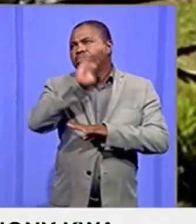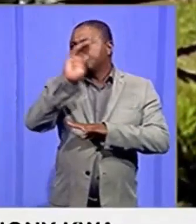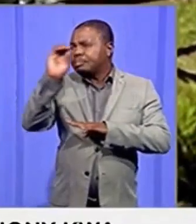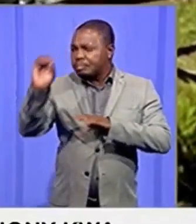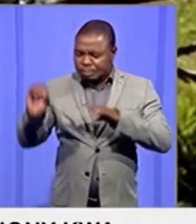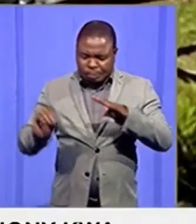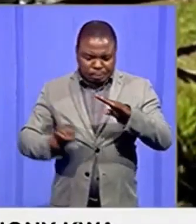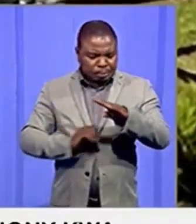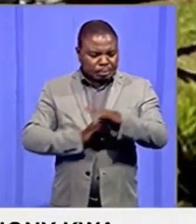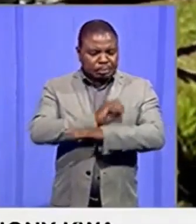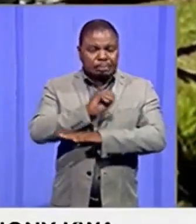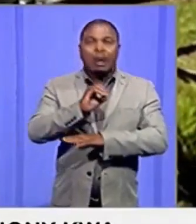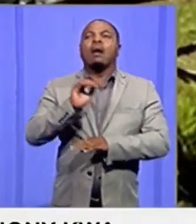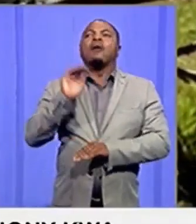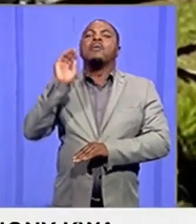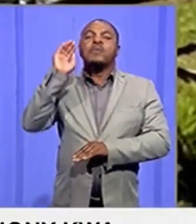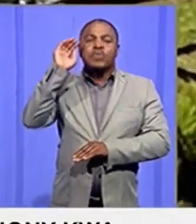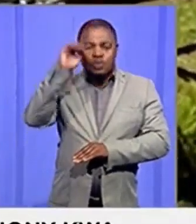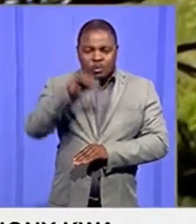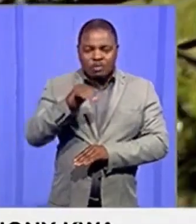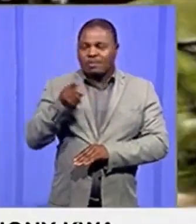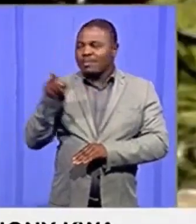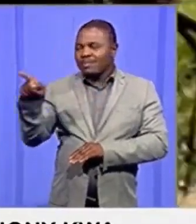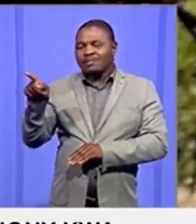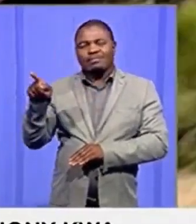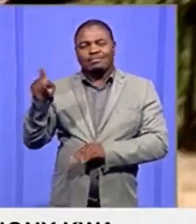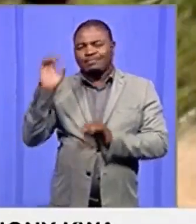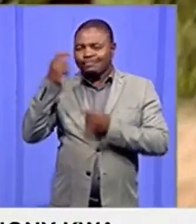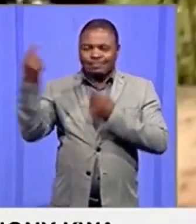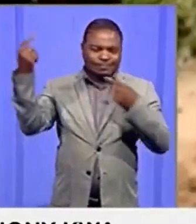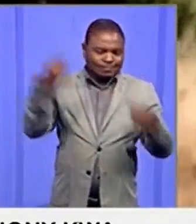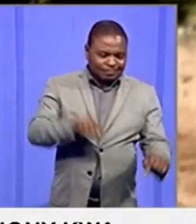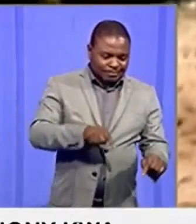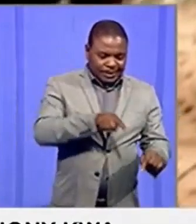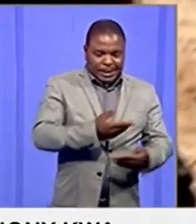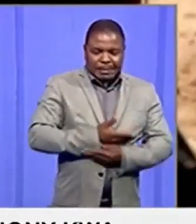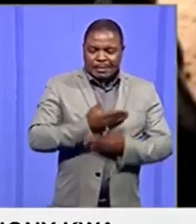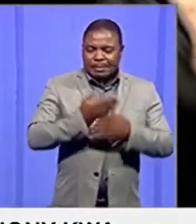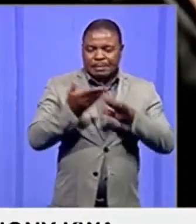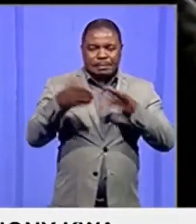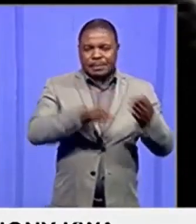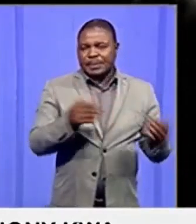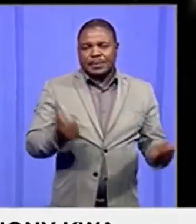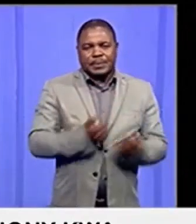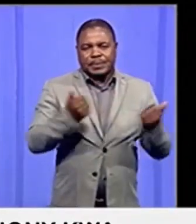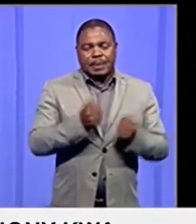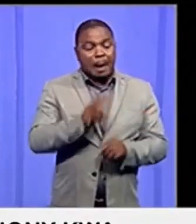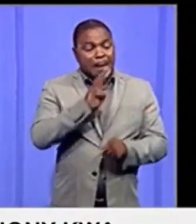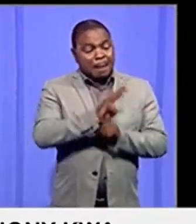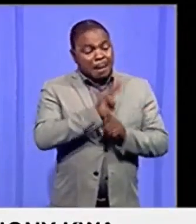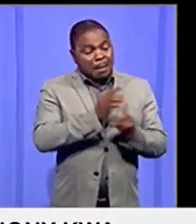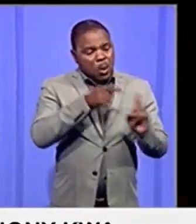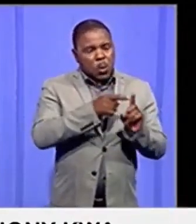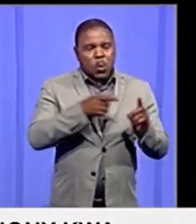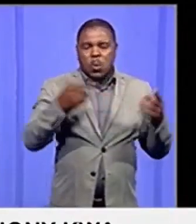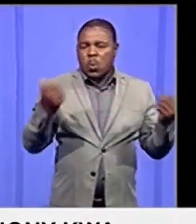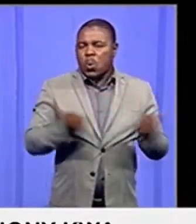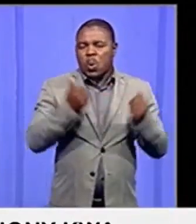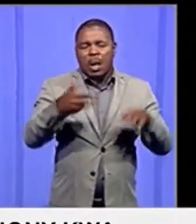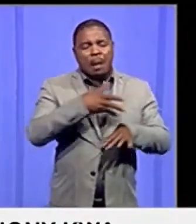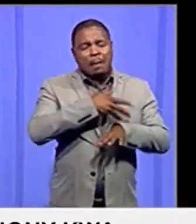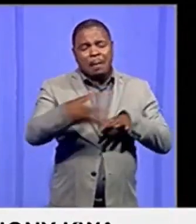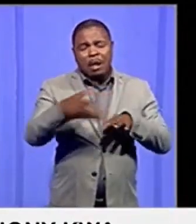yaba ambulance e tla letsatsi le latelang lesea le se le hlokahetse. Mmalona yena o ne a sa lahlehetswe ke madi